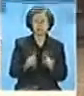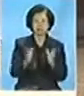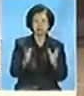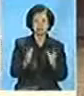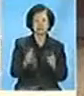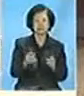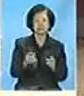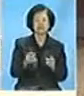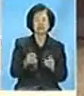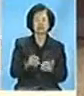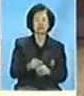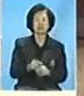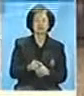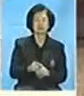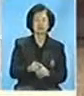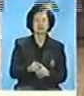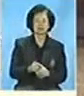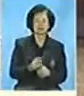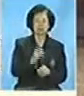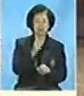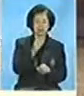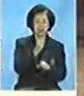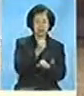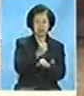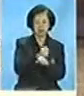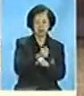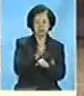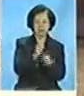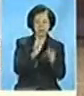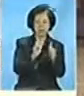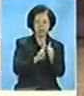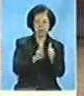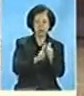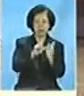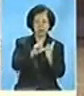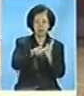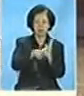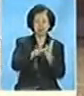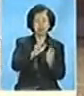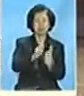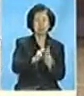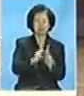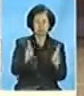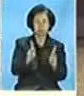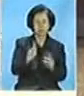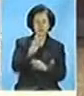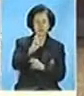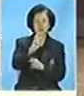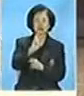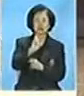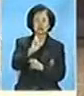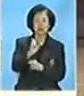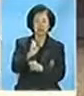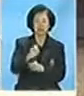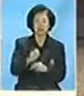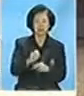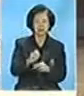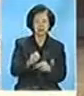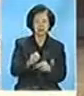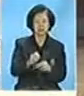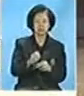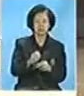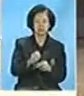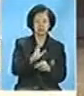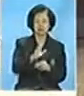แม้กระทั่งถึงก็ได้ทำงานเป็นรองเลขานุการคณะกรรมการวิสามัญกิจการวุฒิสภาหรือวิป